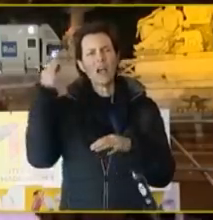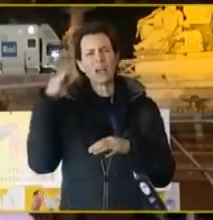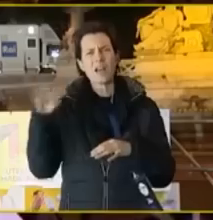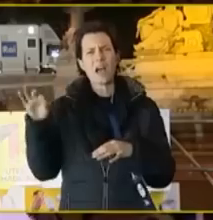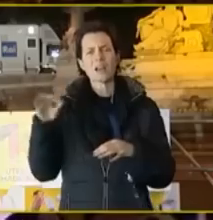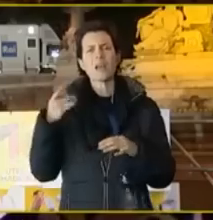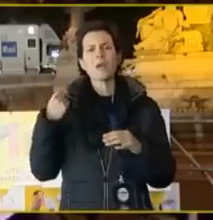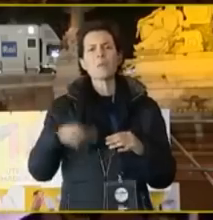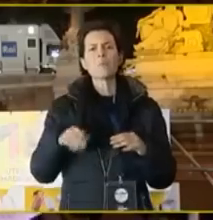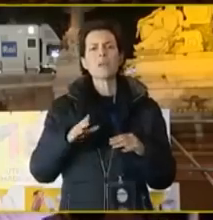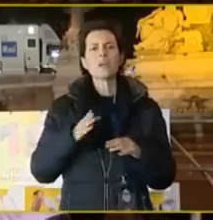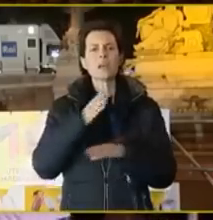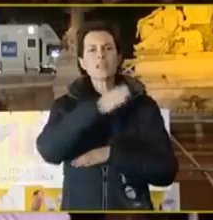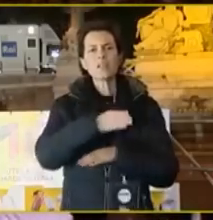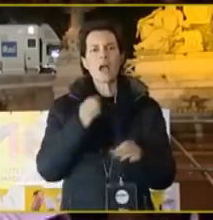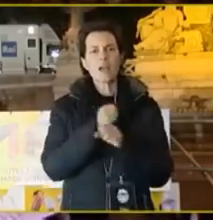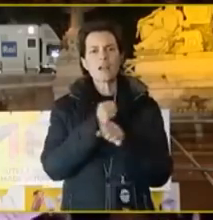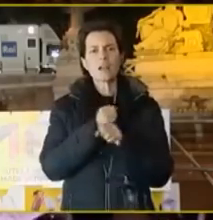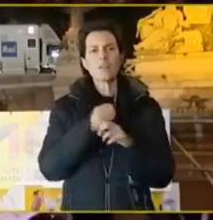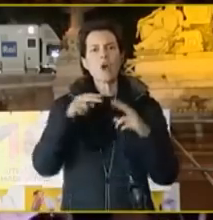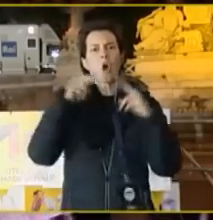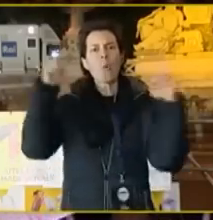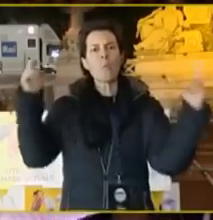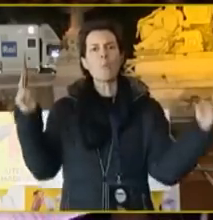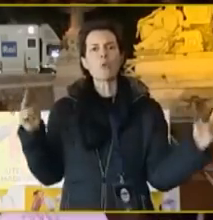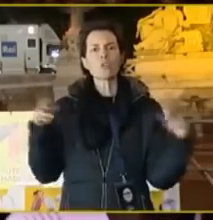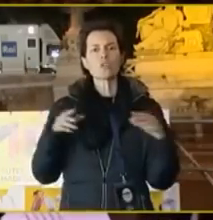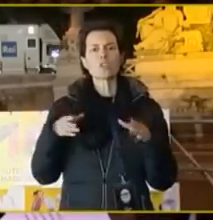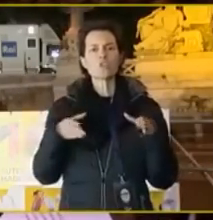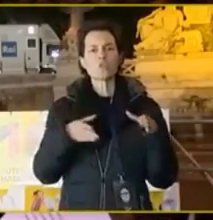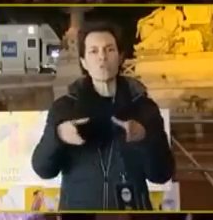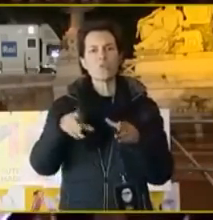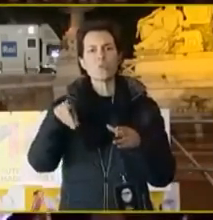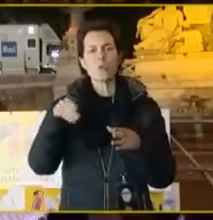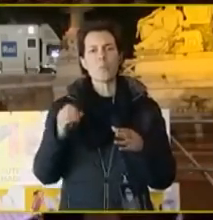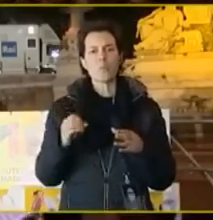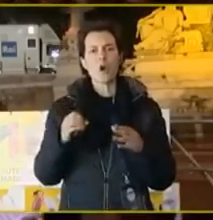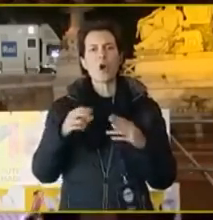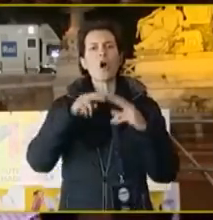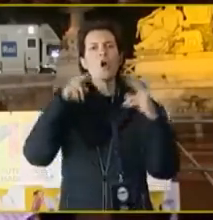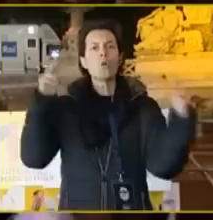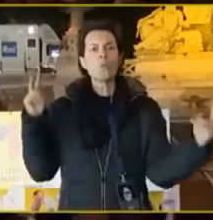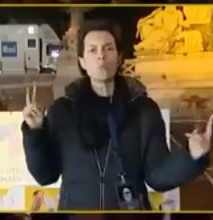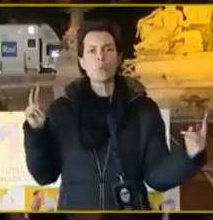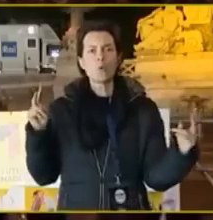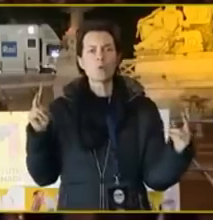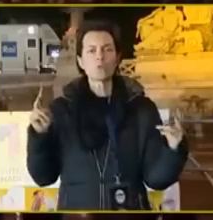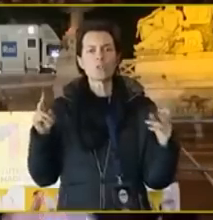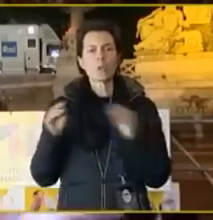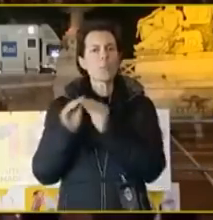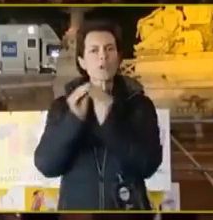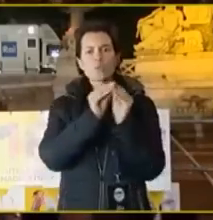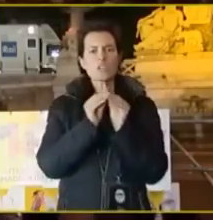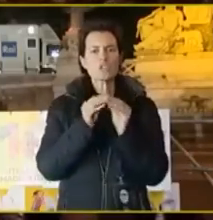ogni giorno un ponte sul Po, un ponte a cui una classe politica indegna non si è nemmeno mai curata di fare